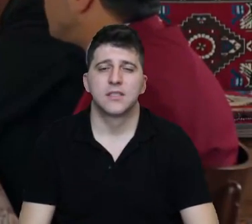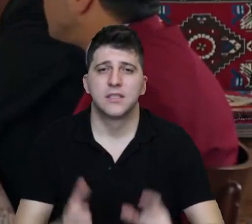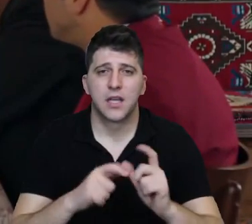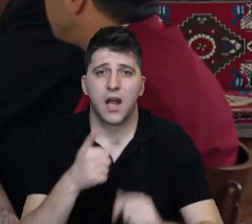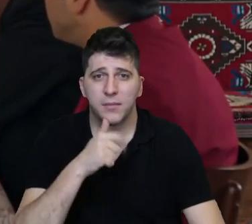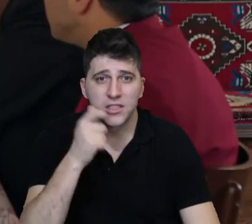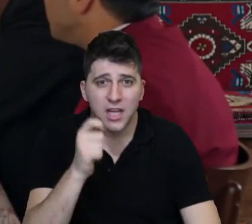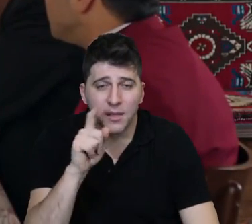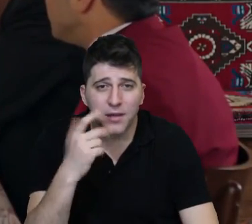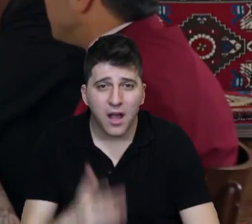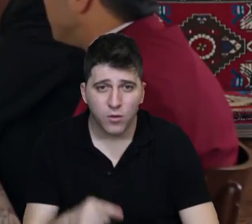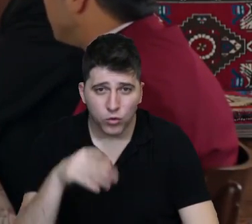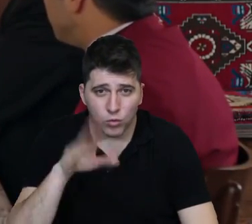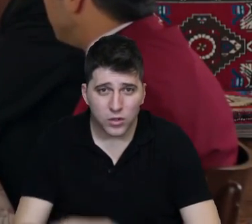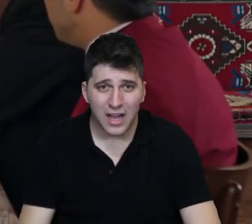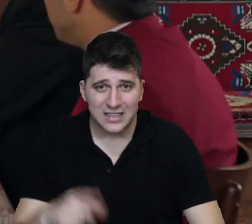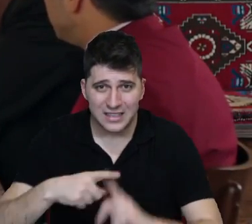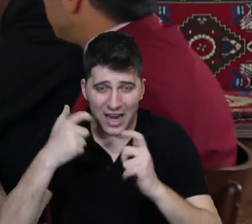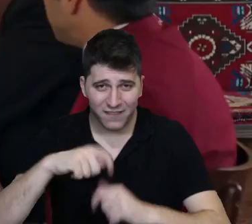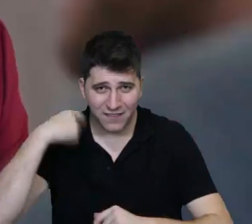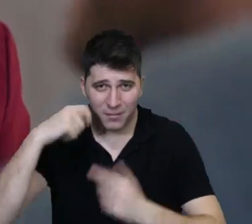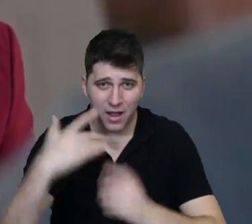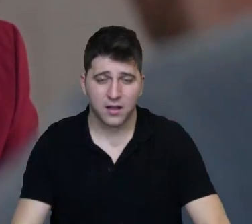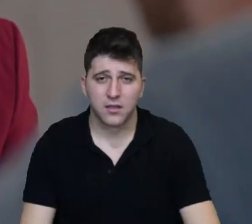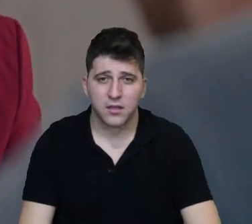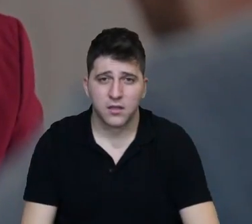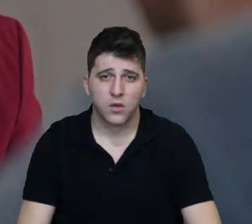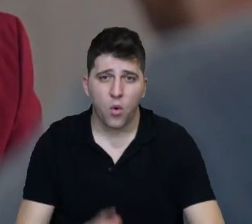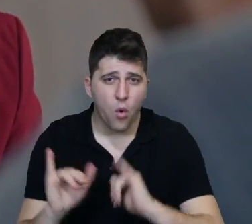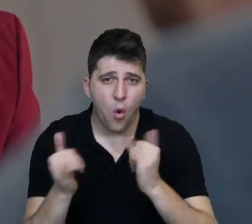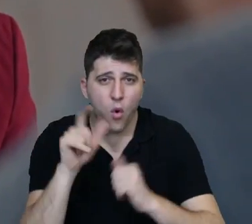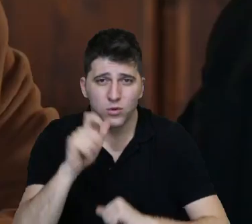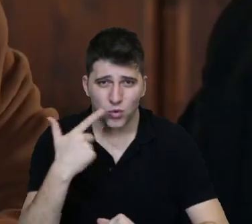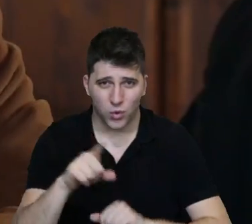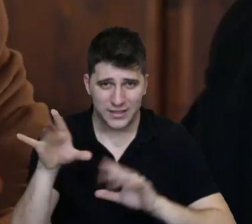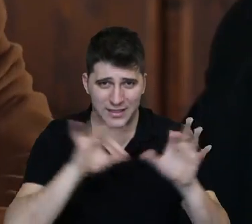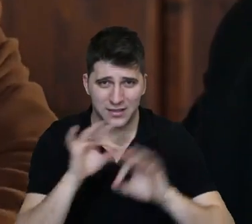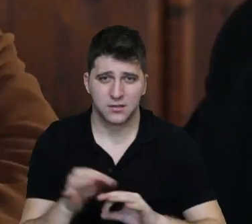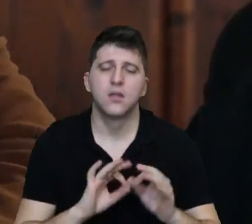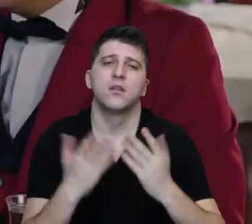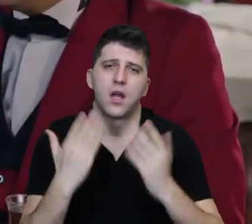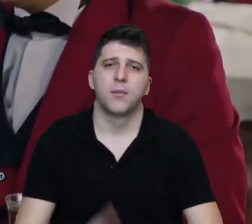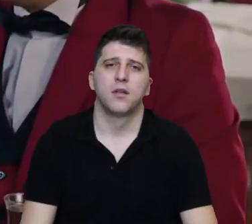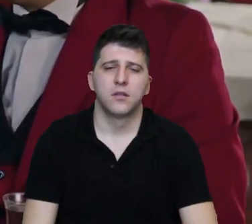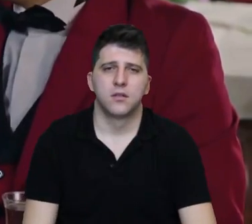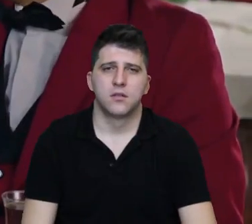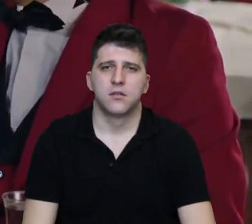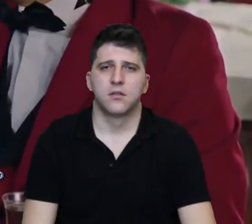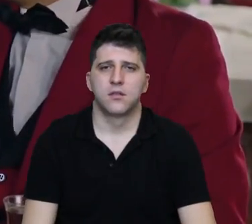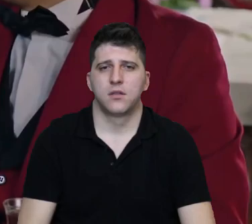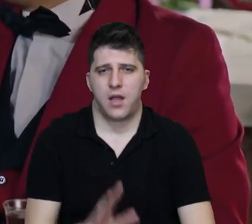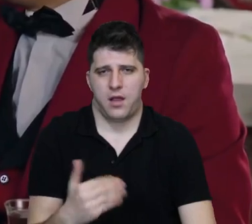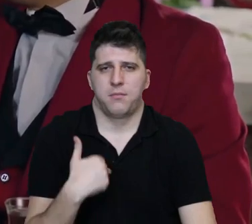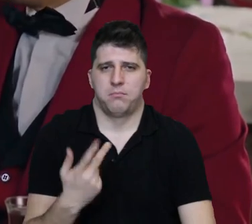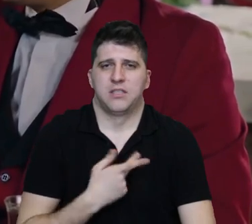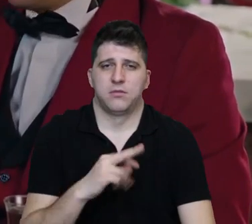abi gerçekten mi ya? Burada. Taraklı da çekecekler yani ha? Oyuncuları kasabadan seçecekler ha? Yani. Oğlum bizim